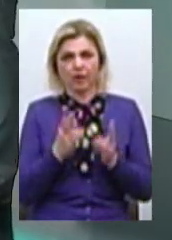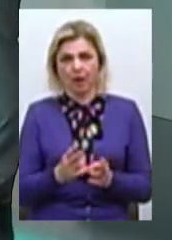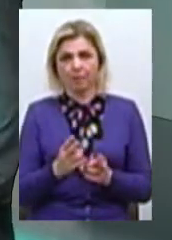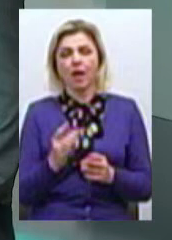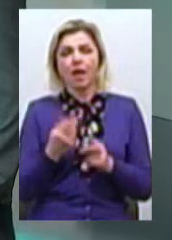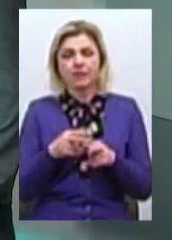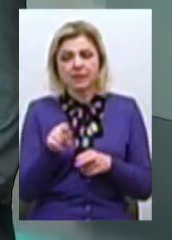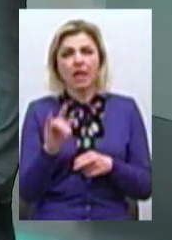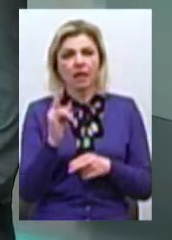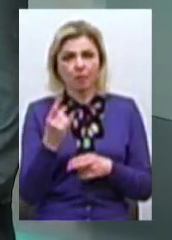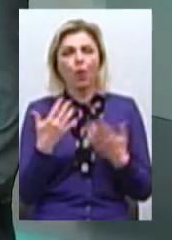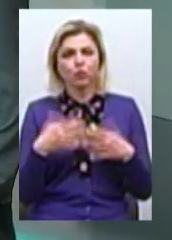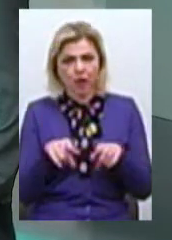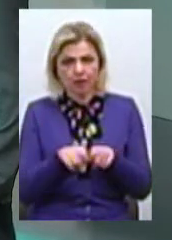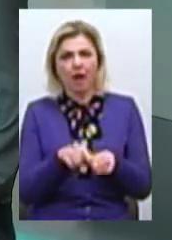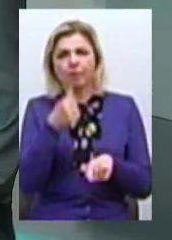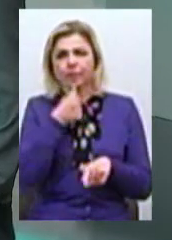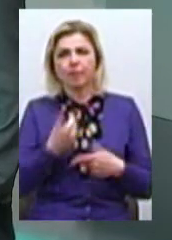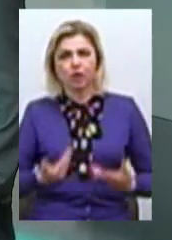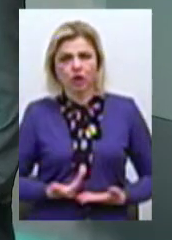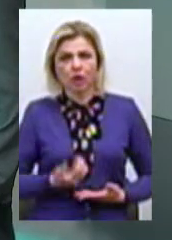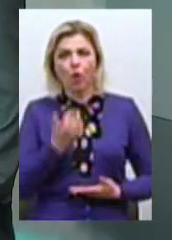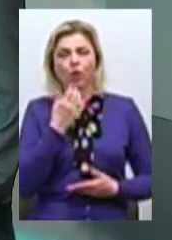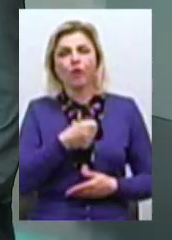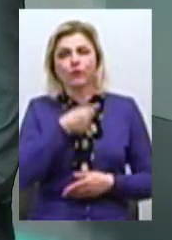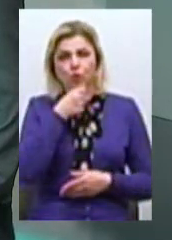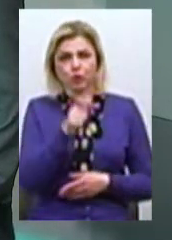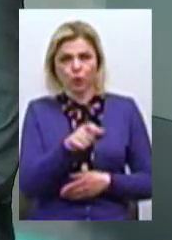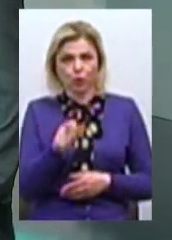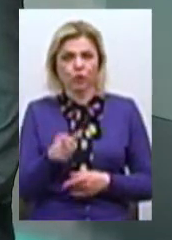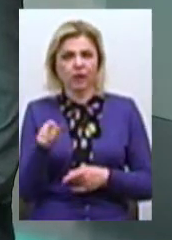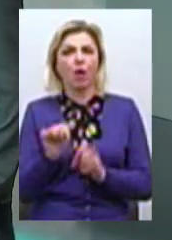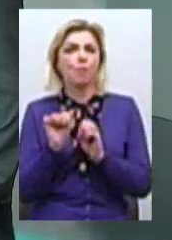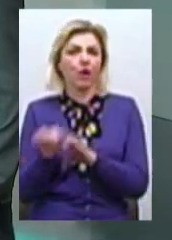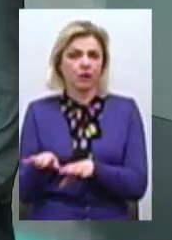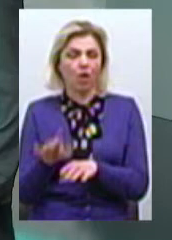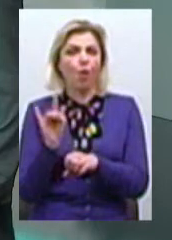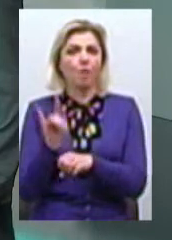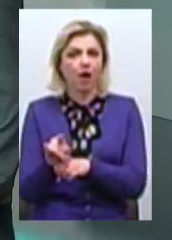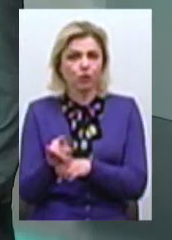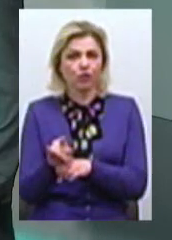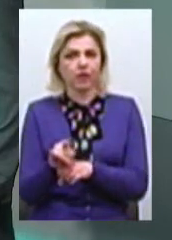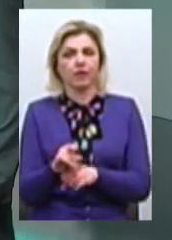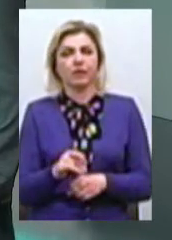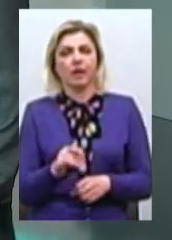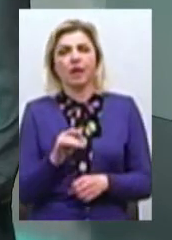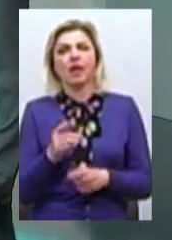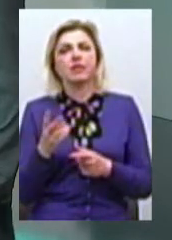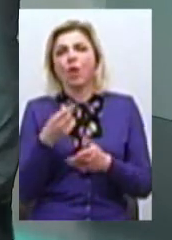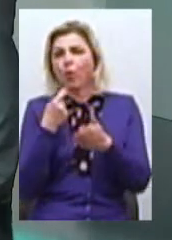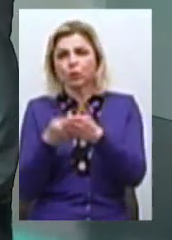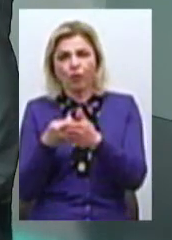так вже пережила дуже багато разів, коли дорослі люди її покидали, обманювали, не